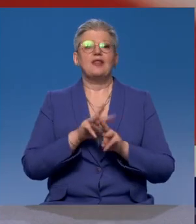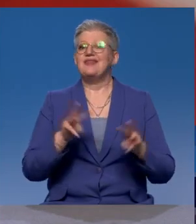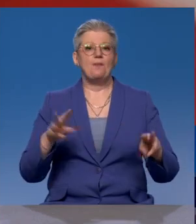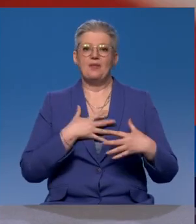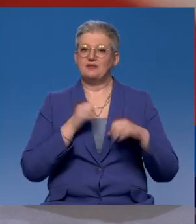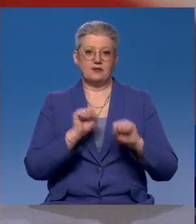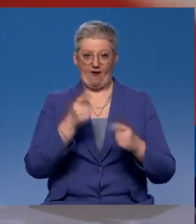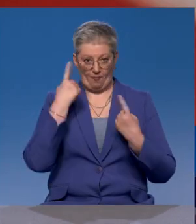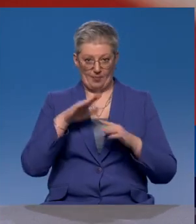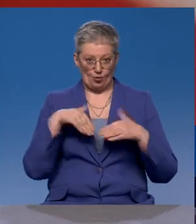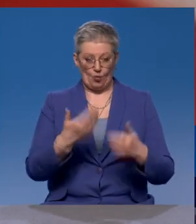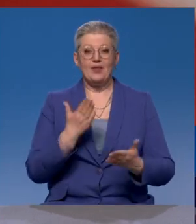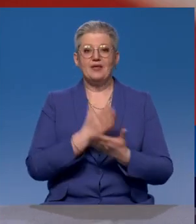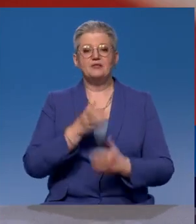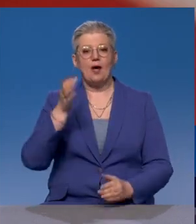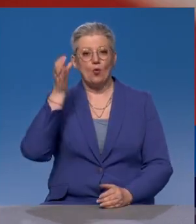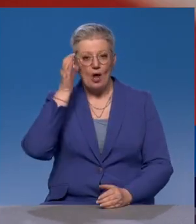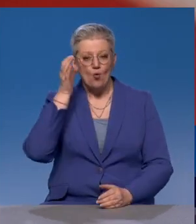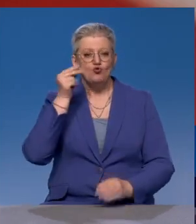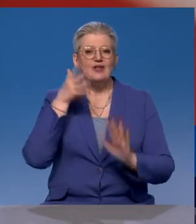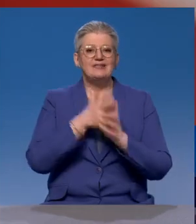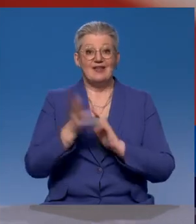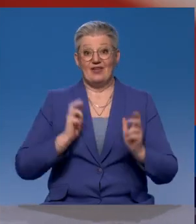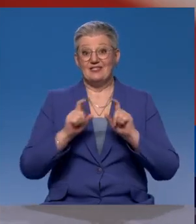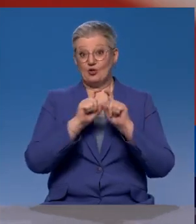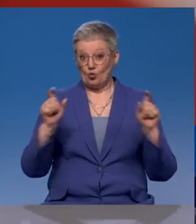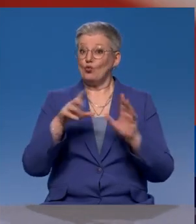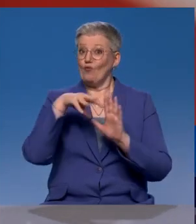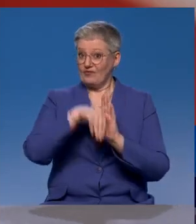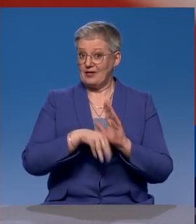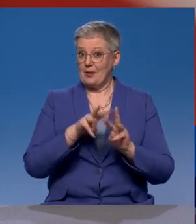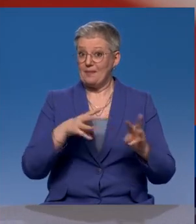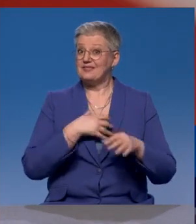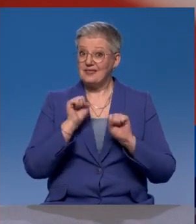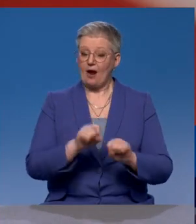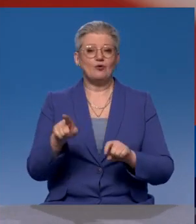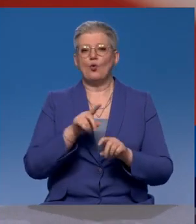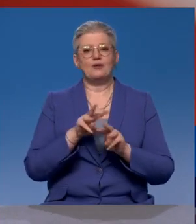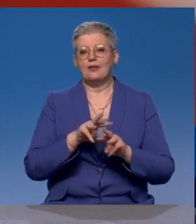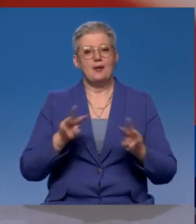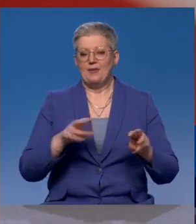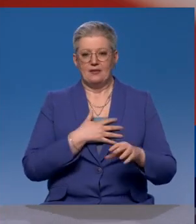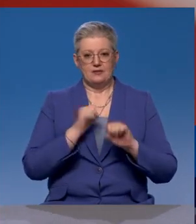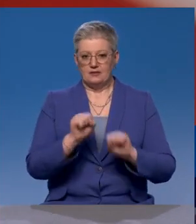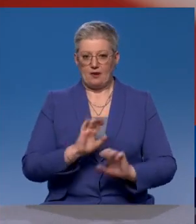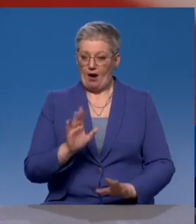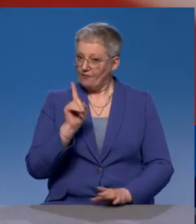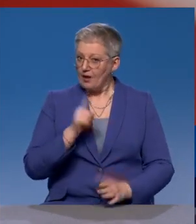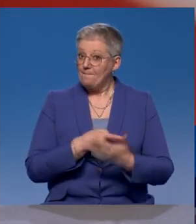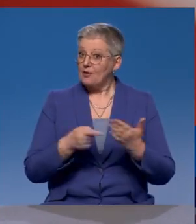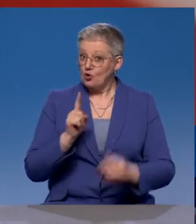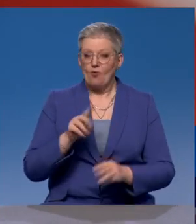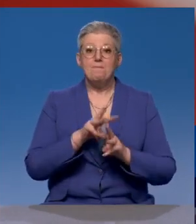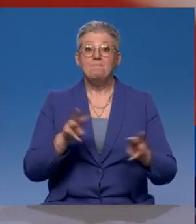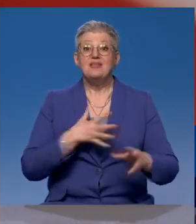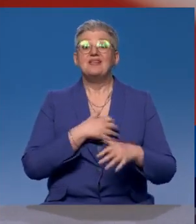А есть такой научно-исследовательский институт. Правда, он в системе Минздрава, но это не Минздрав. Это не Минздрав. Хочу подчеркнуть. Я думаю, Минздраву бы